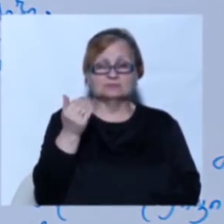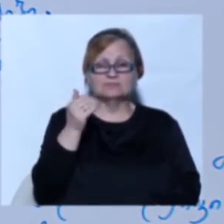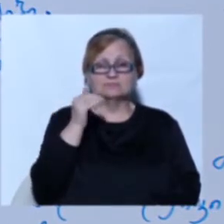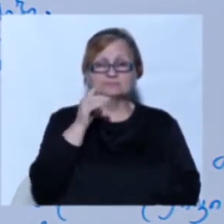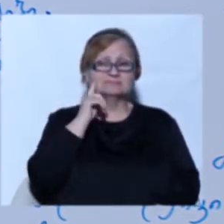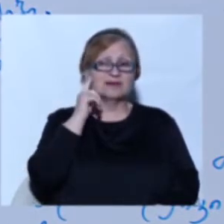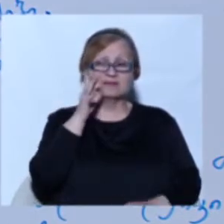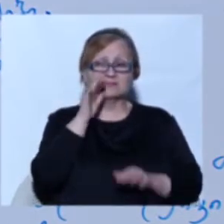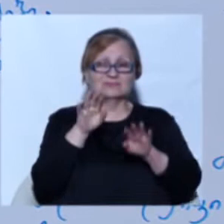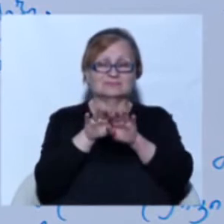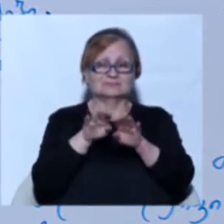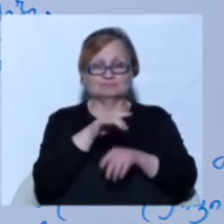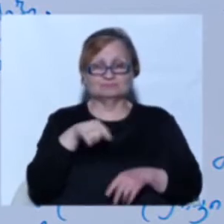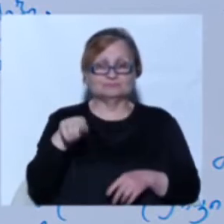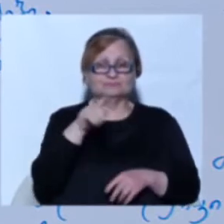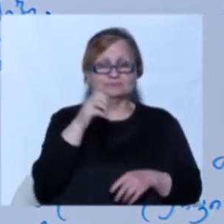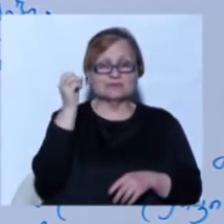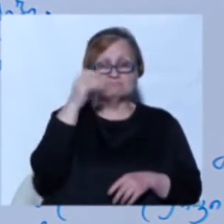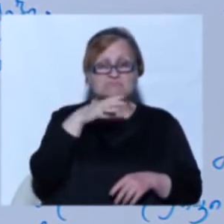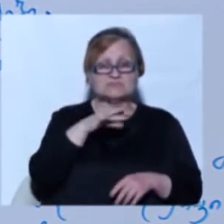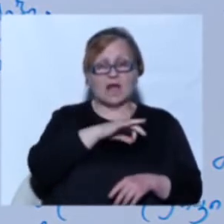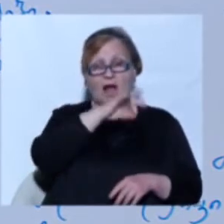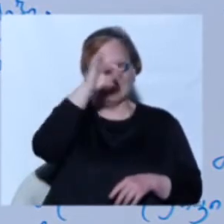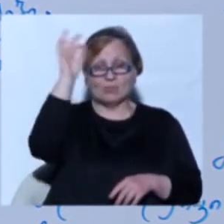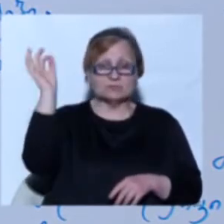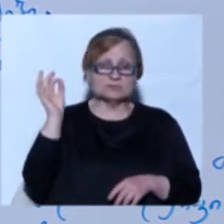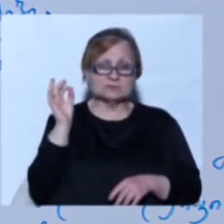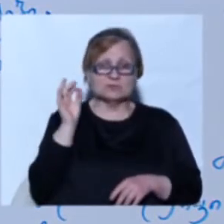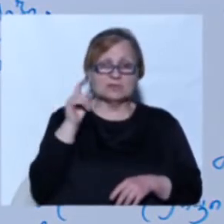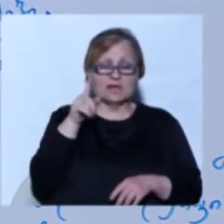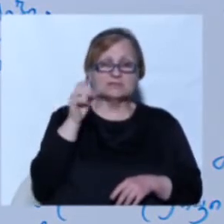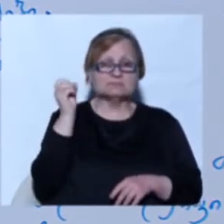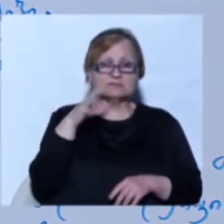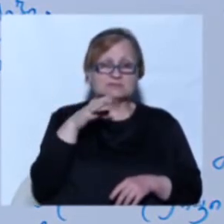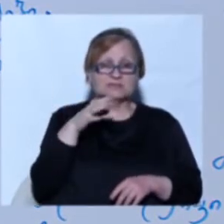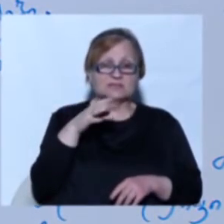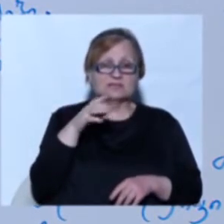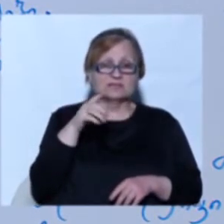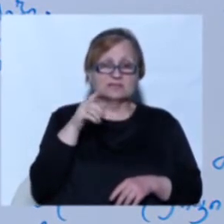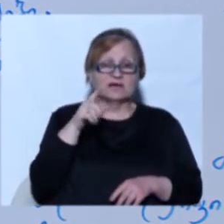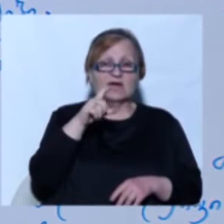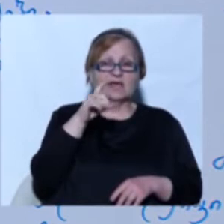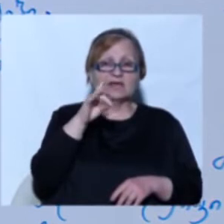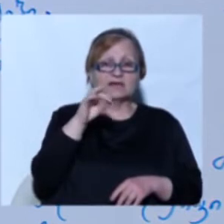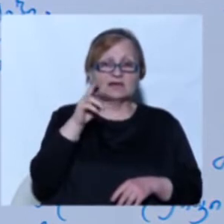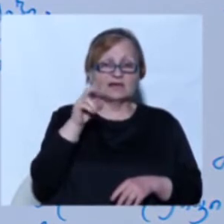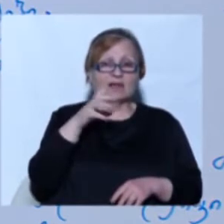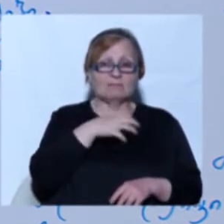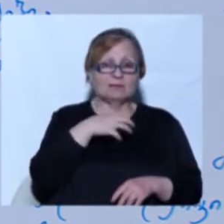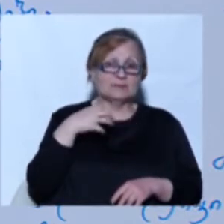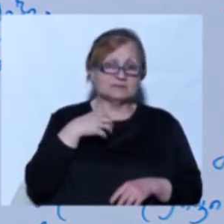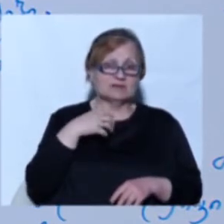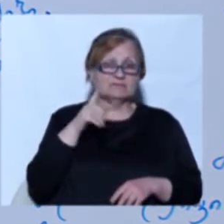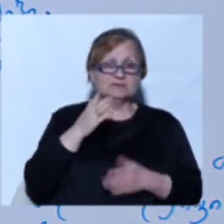თანამედროვეობაში მზე ამოდის და ის მზე სწორედ ერეკლესავით